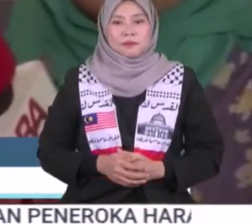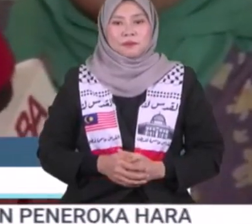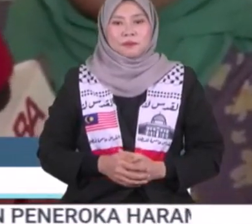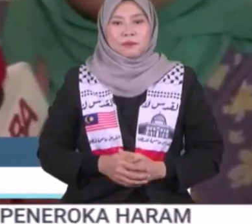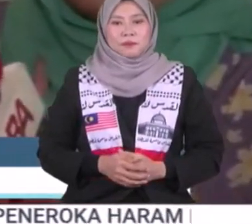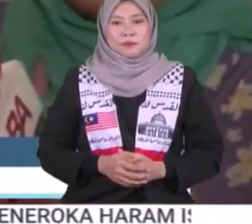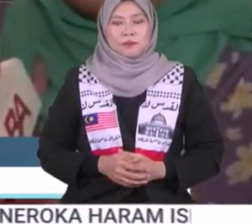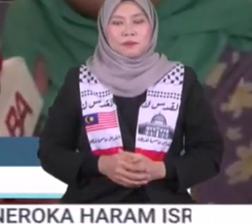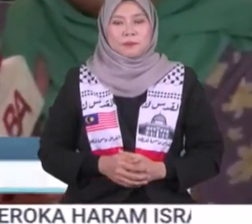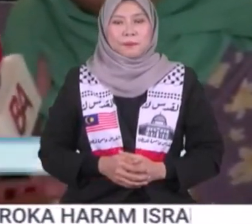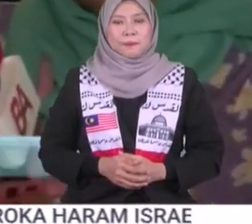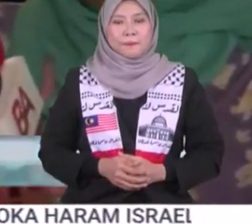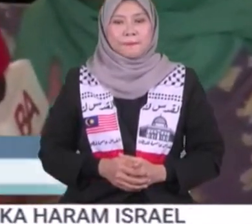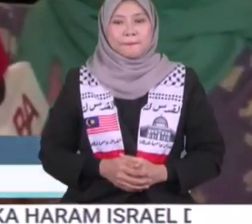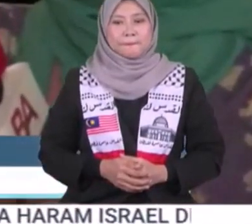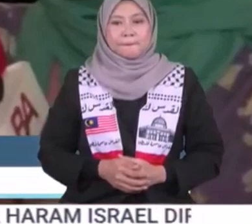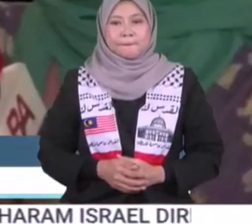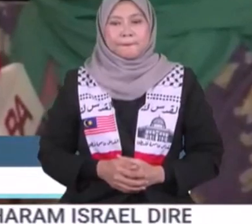Kita akan juga